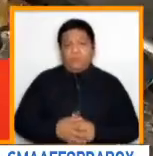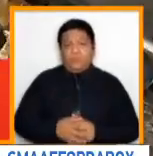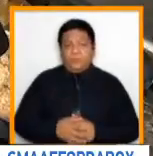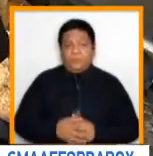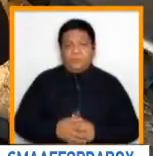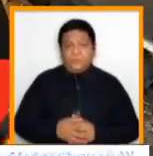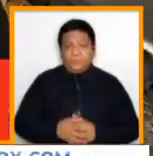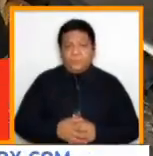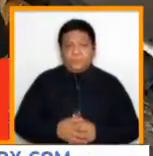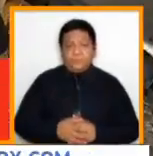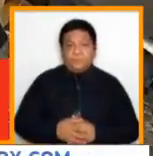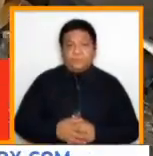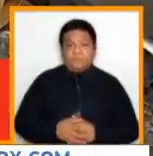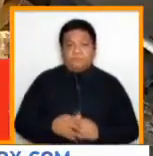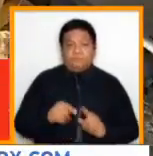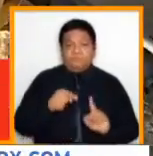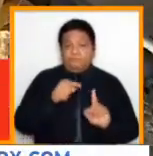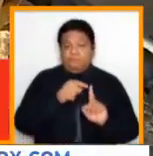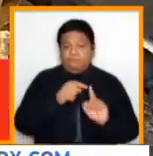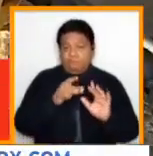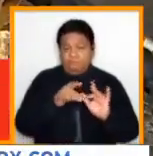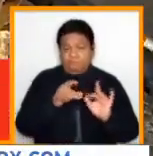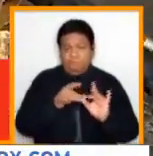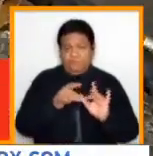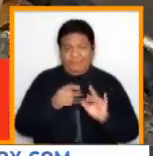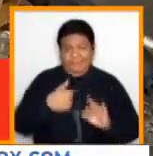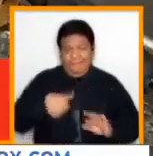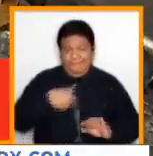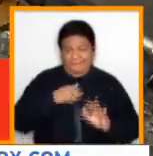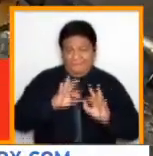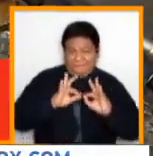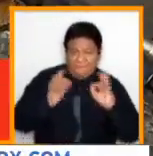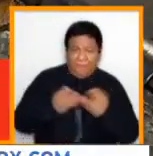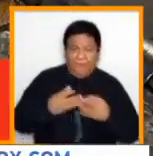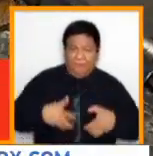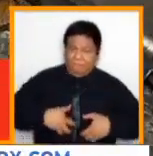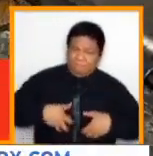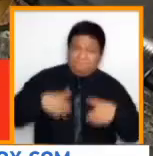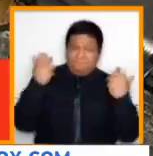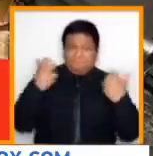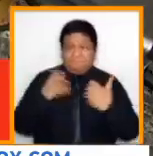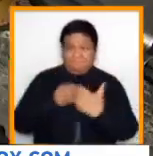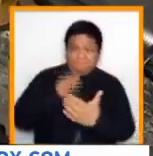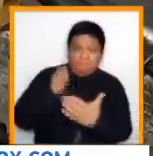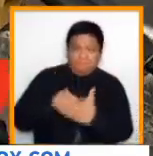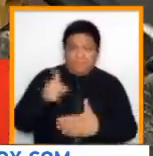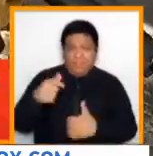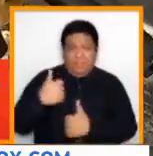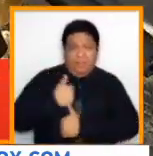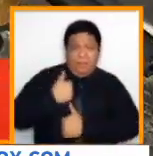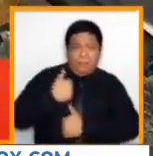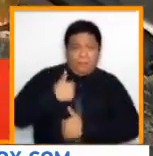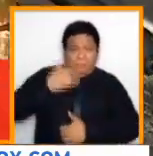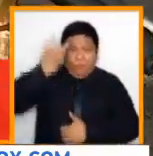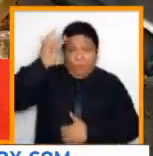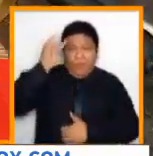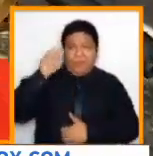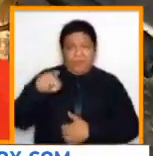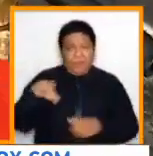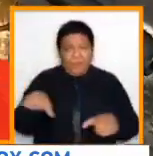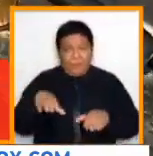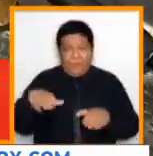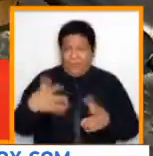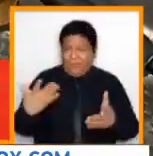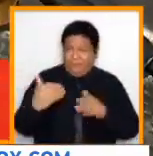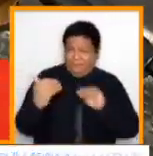Galit na galit po ang aming pamilya sa kanila. Sa mga militar, bakit po nilang ginawa? E pari-pariho lang naman po